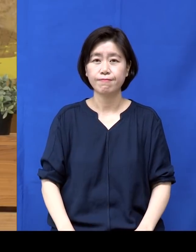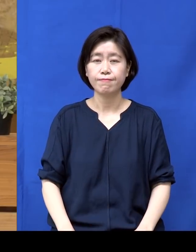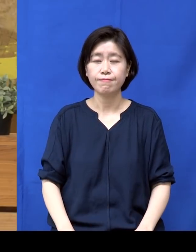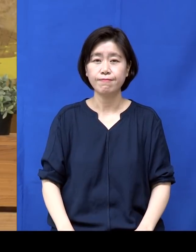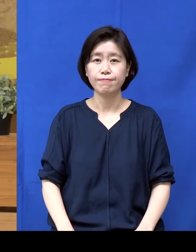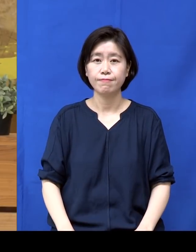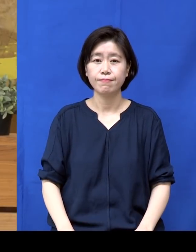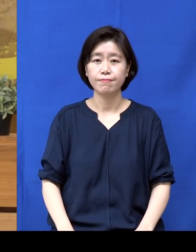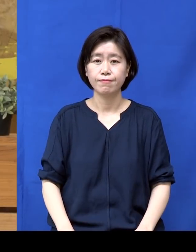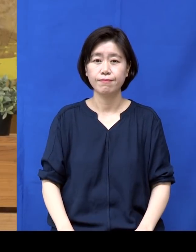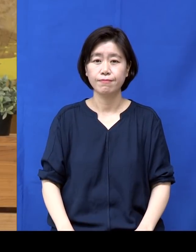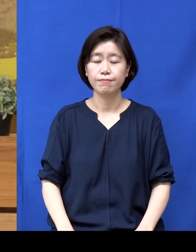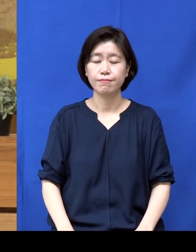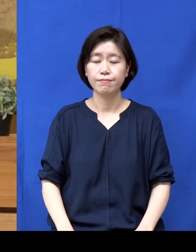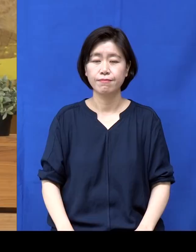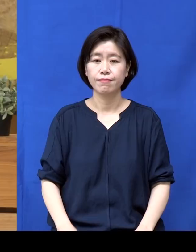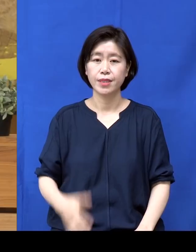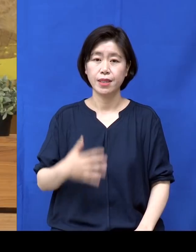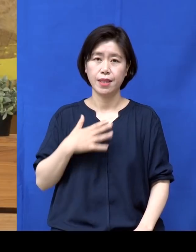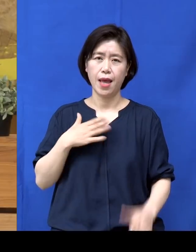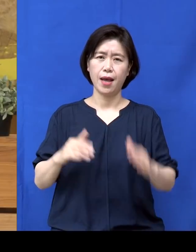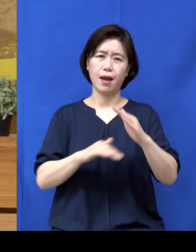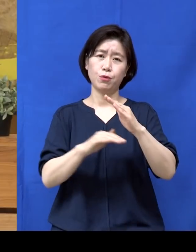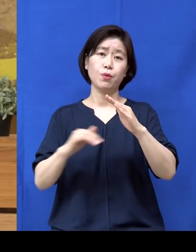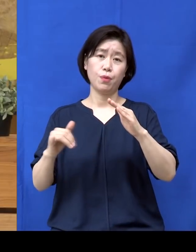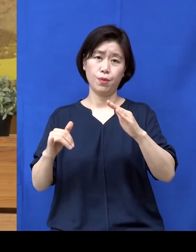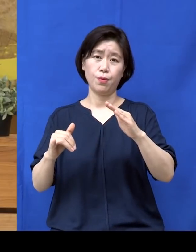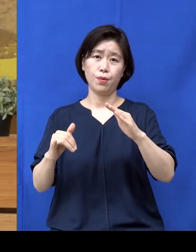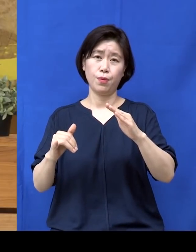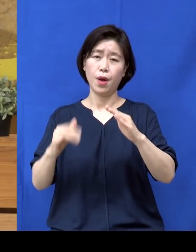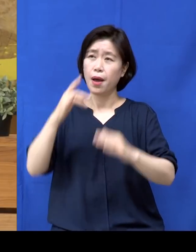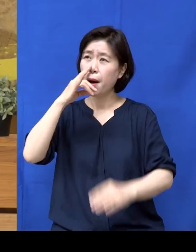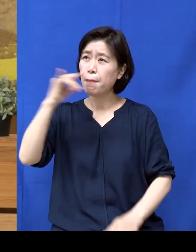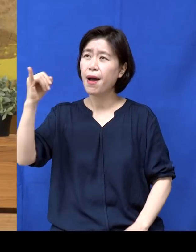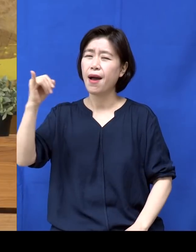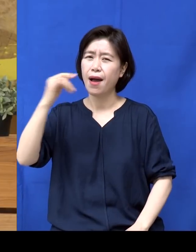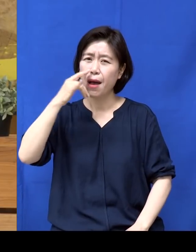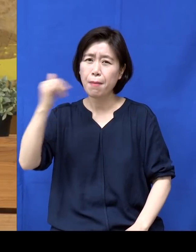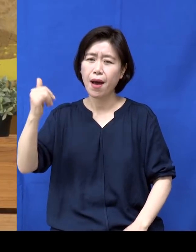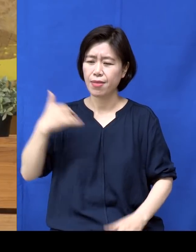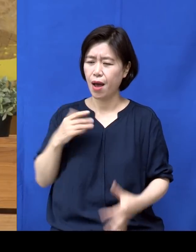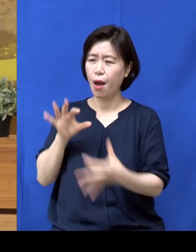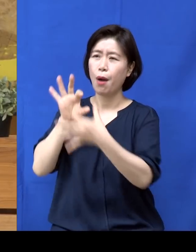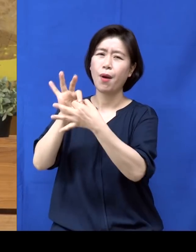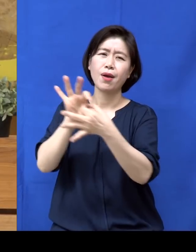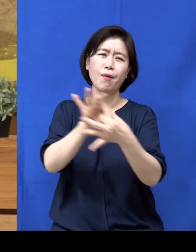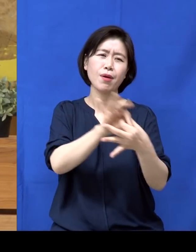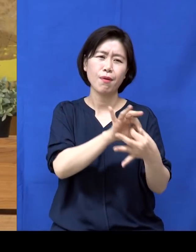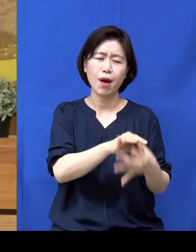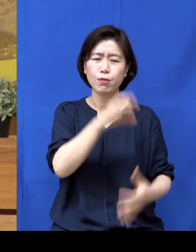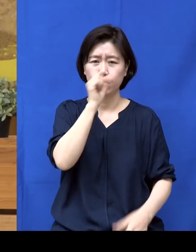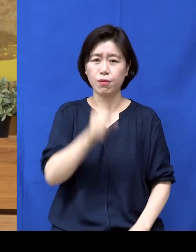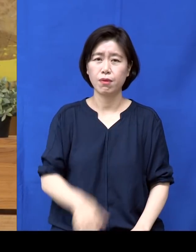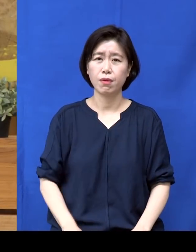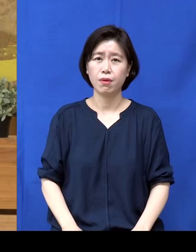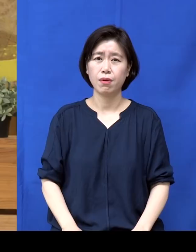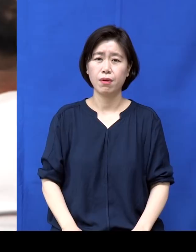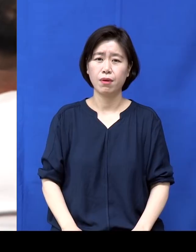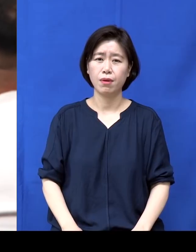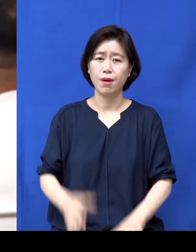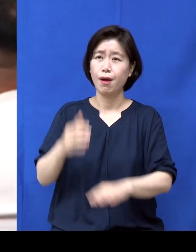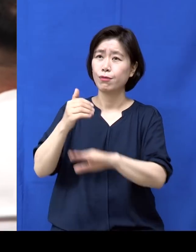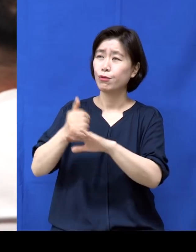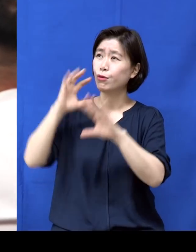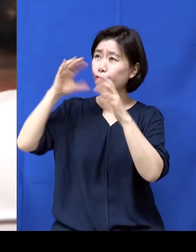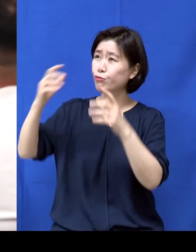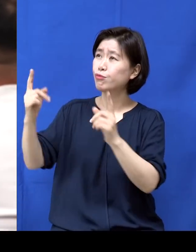내 엄마로서 내 가족으로서가 좋거든요. 천국에 갔는데 그냥 이 사람과 나 살면 어떡하지? 막 이런 걱정도